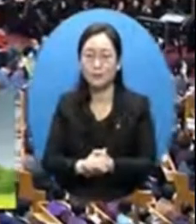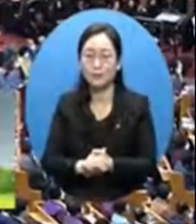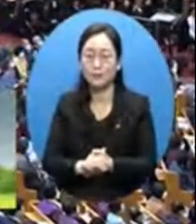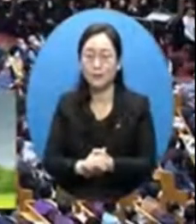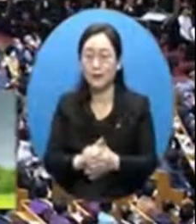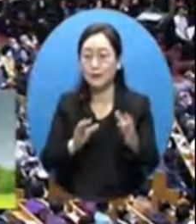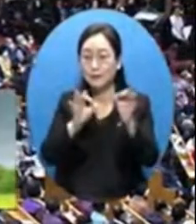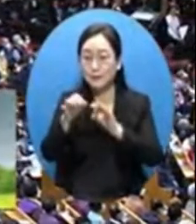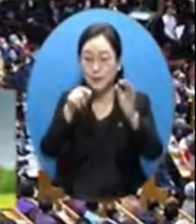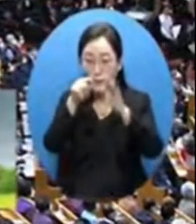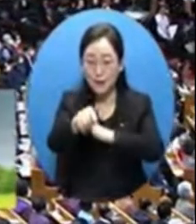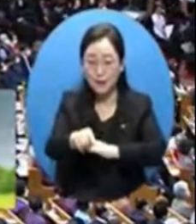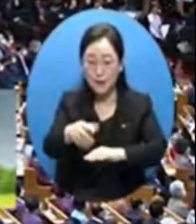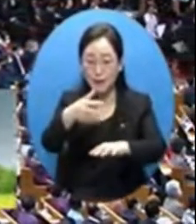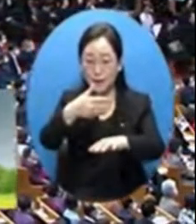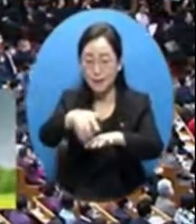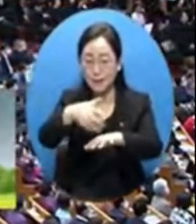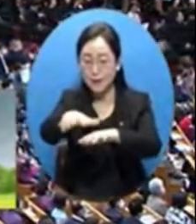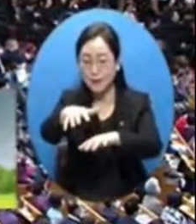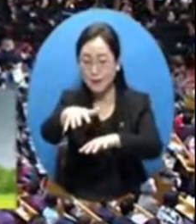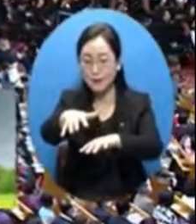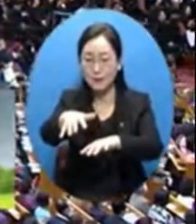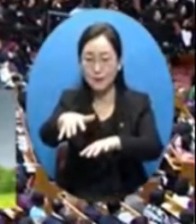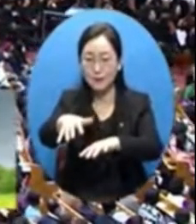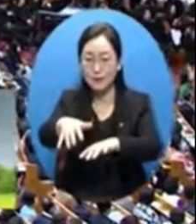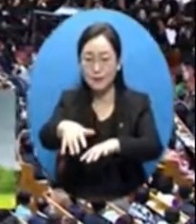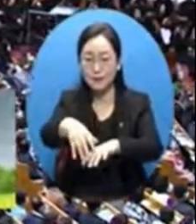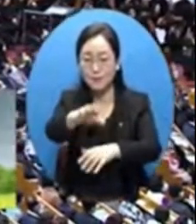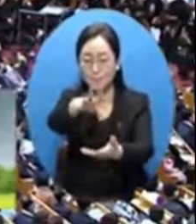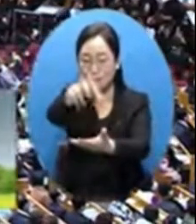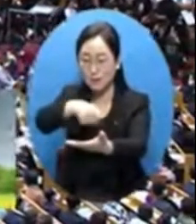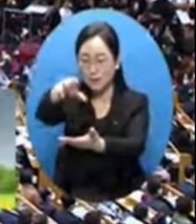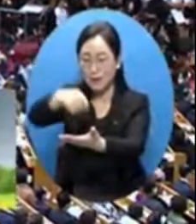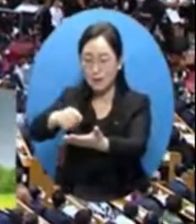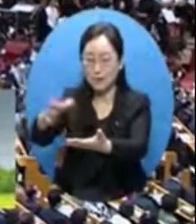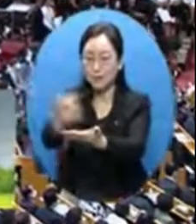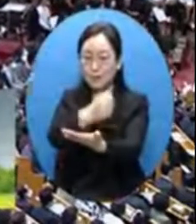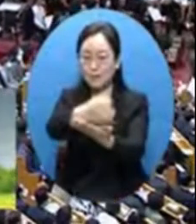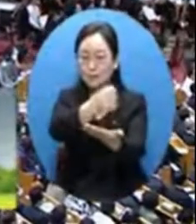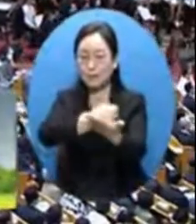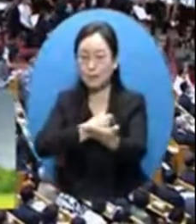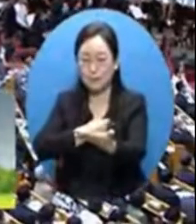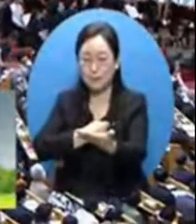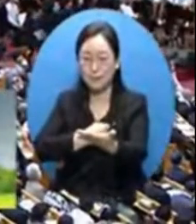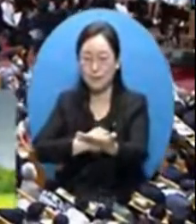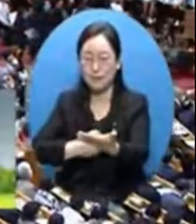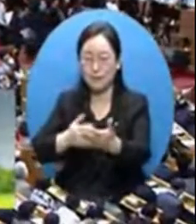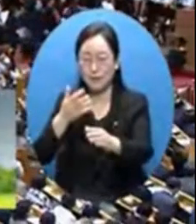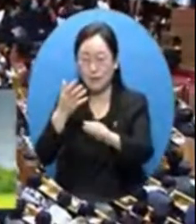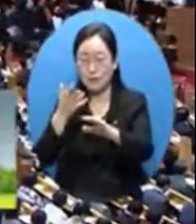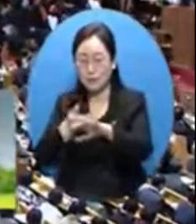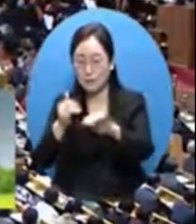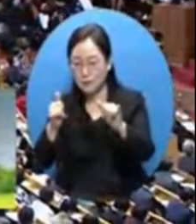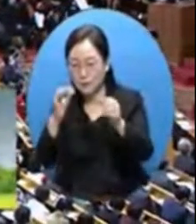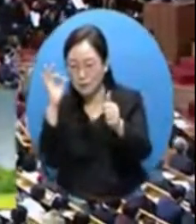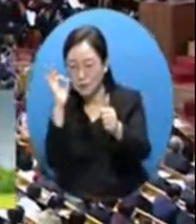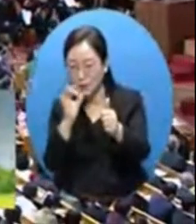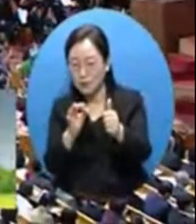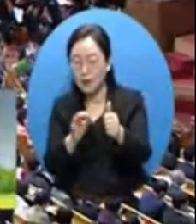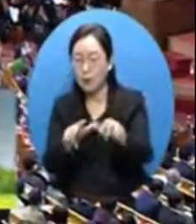시장에 나가서 횡포를 부리고 아무나 원하는 건 다 빼앗았습니다. 모든 사람들이